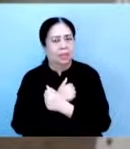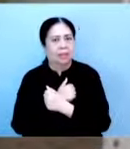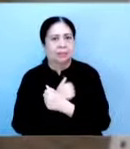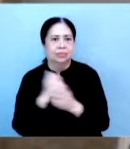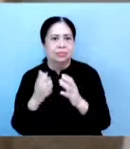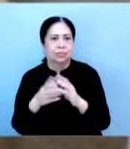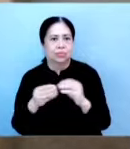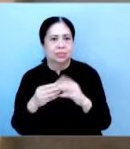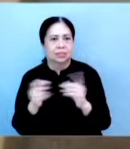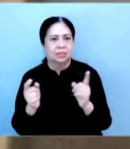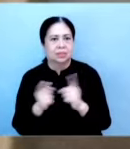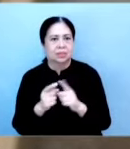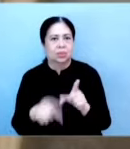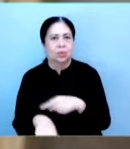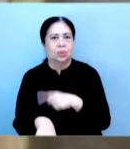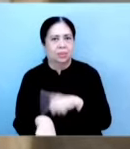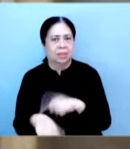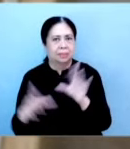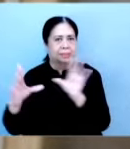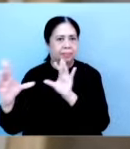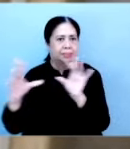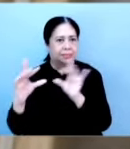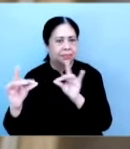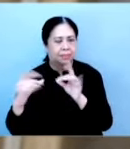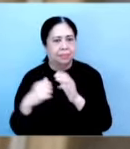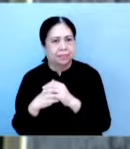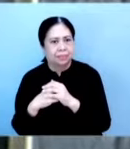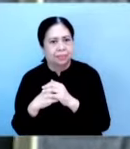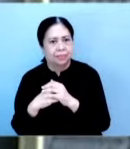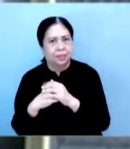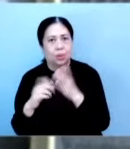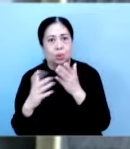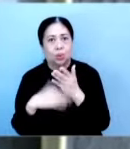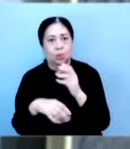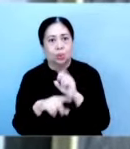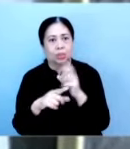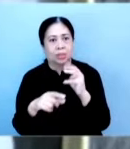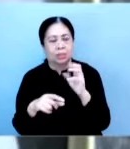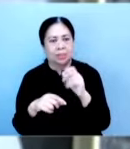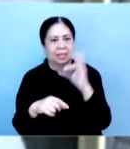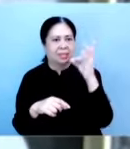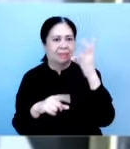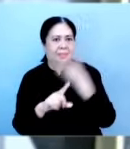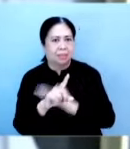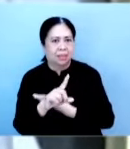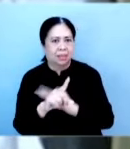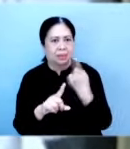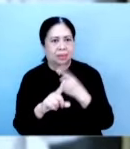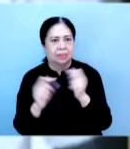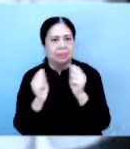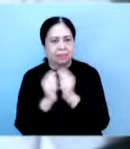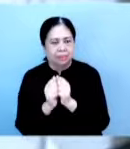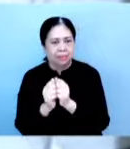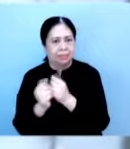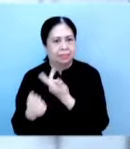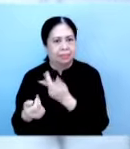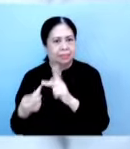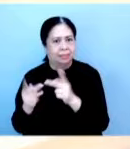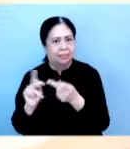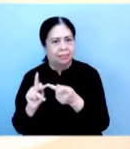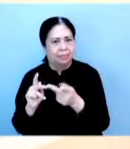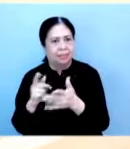um matagal na kami magkakilala through social media 7 months lang kami then nagsama na kami